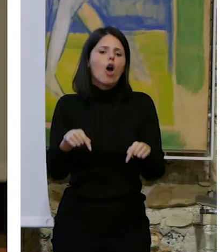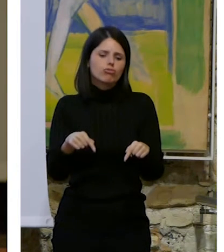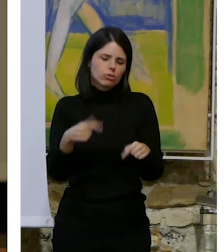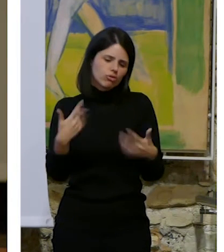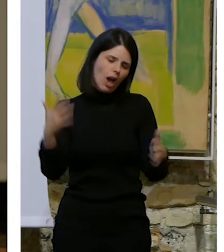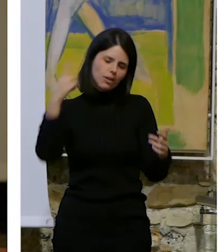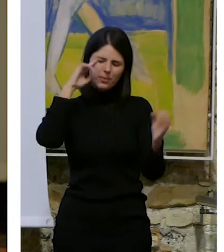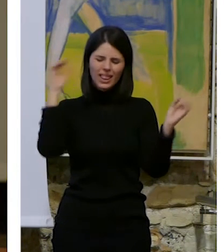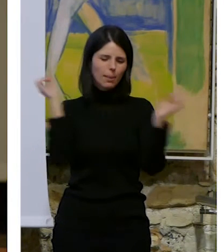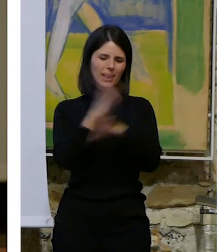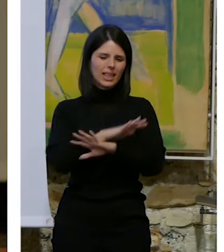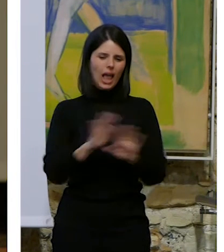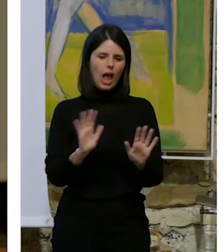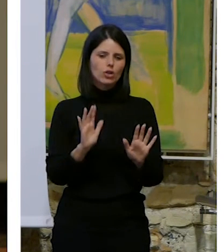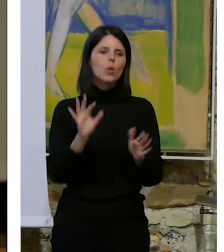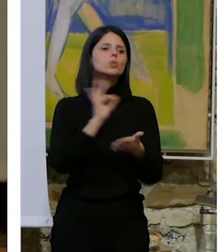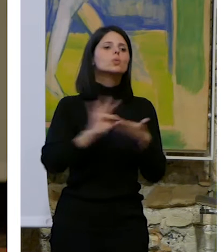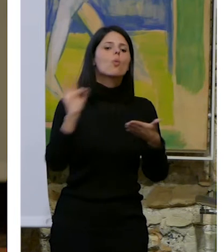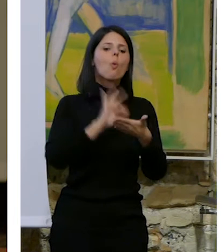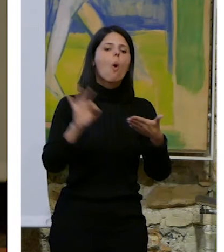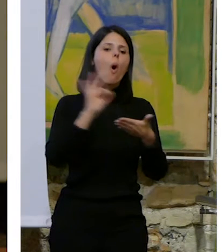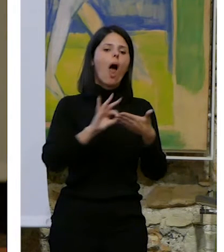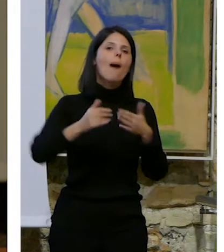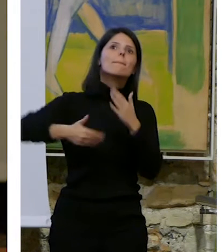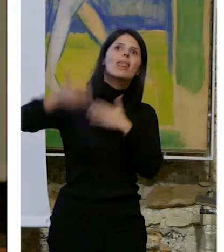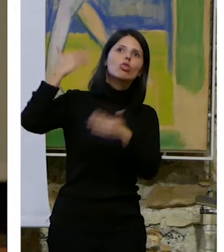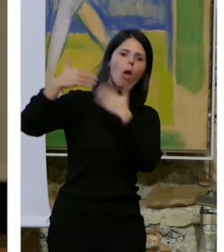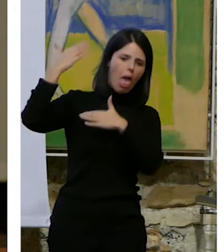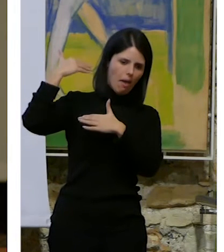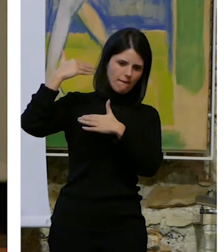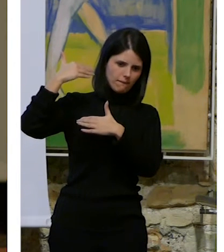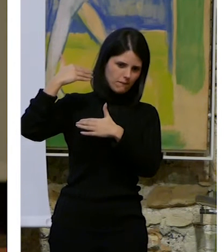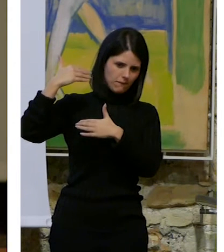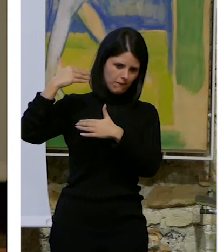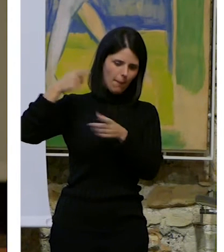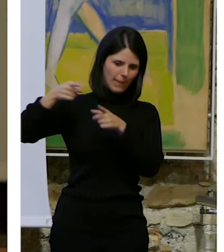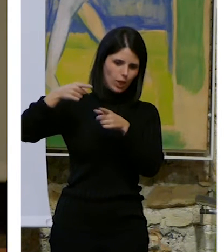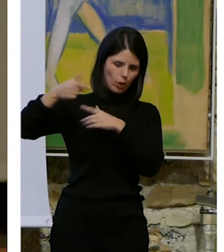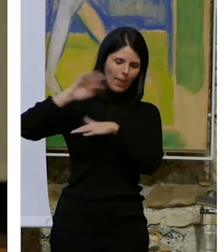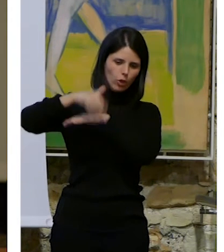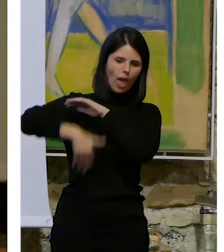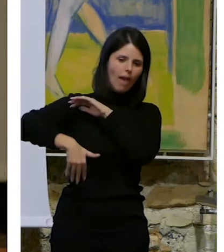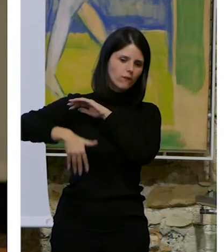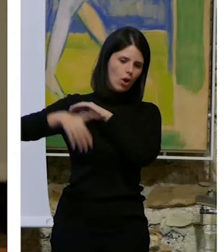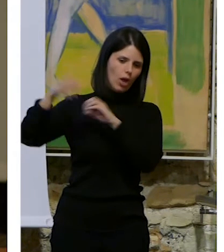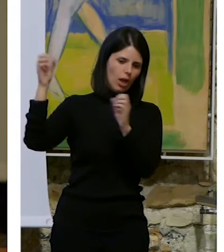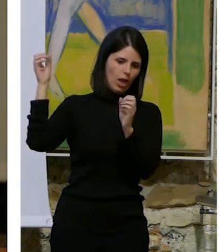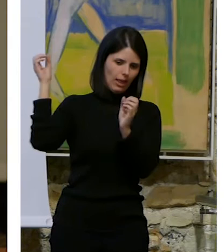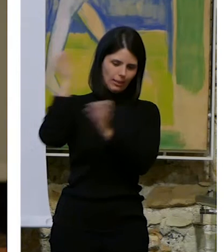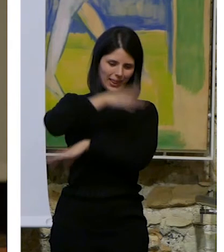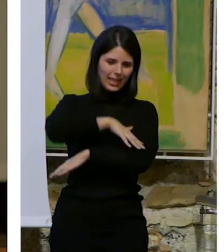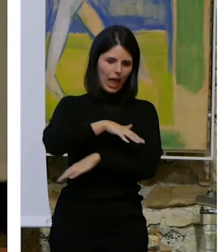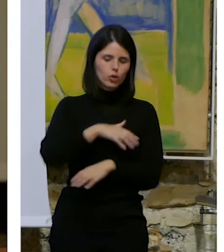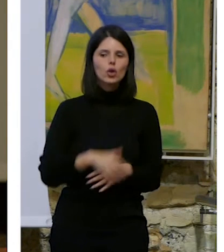dimenticato totalmente, che è la scolastica medievale, momento formidabile, cioè, però totalmente